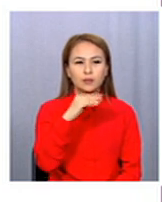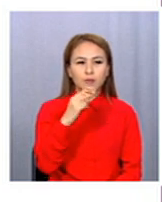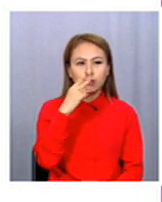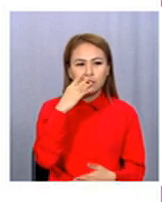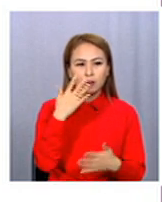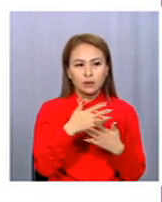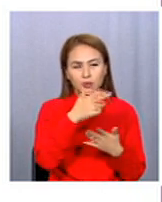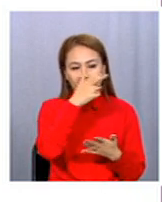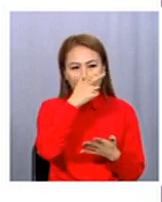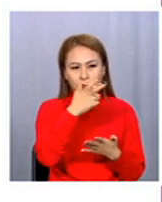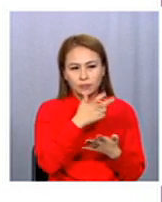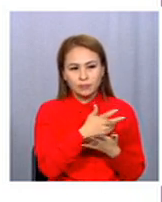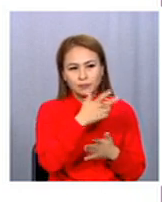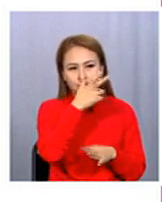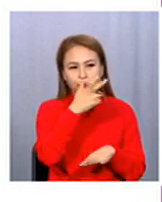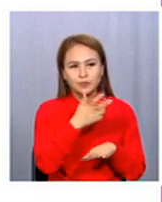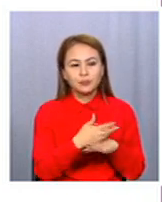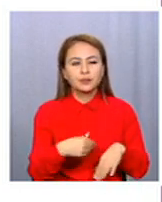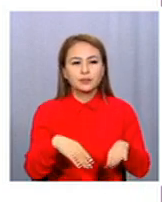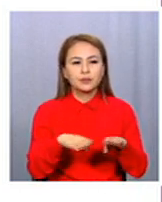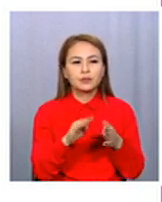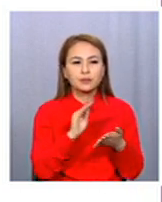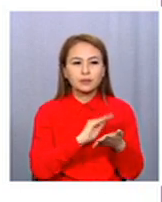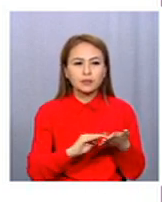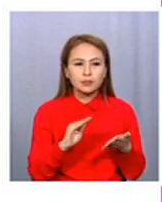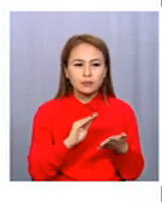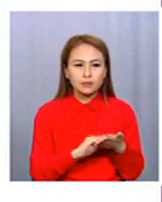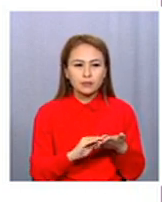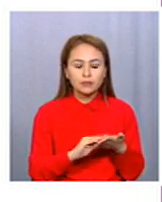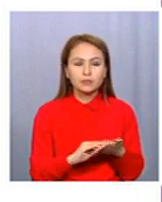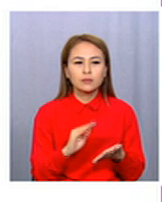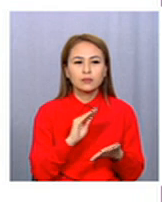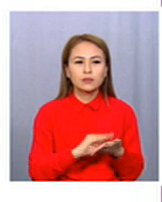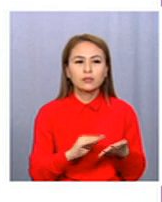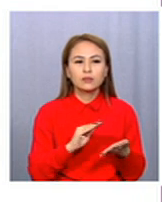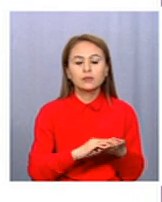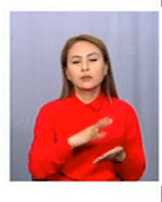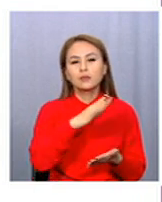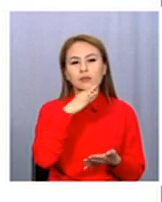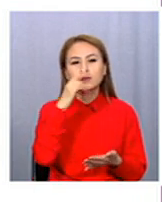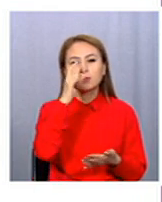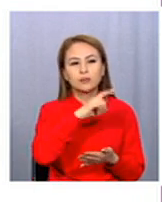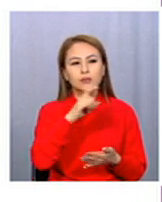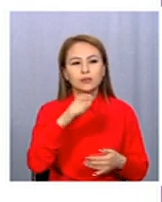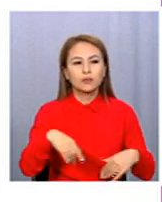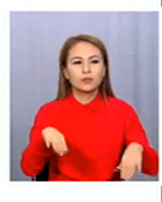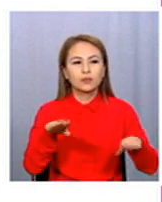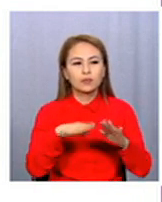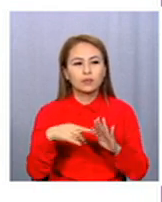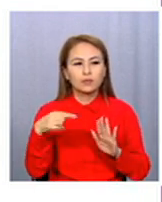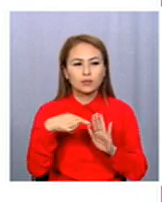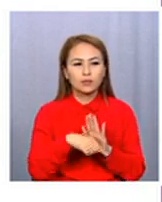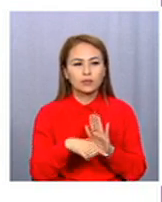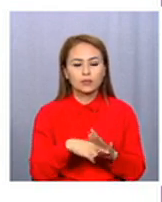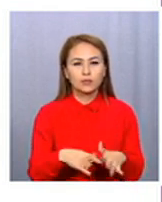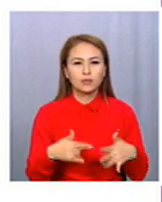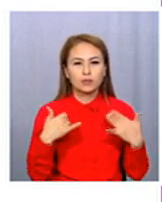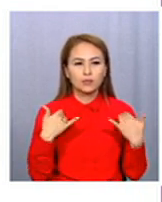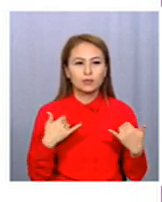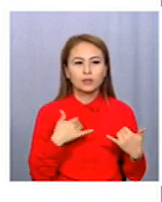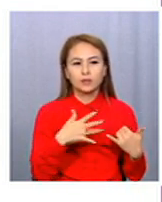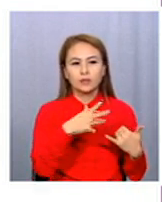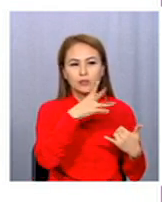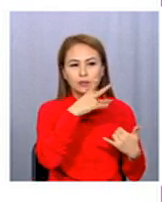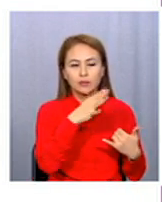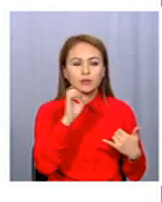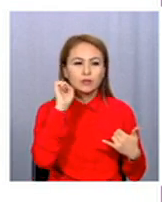сағынудан, аңсаудан туған шығармасы. Шығарма көп адамдарға, оның ішінде қазіргі